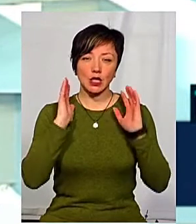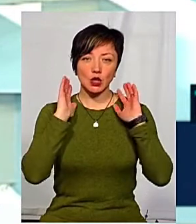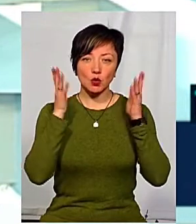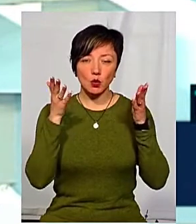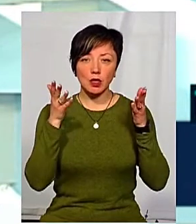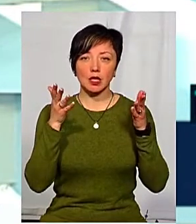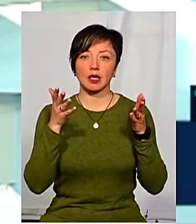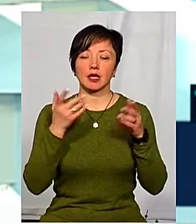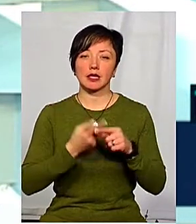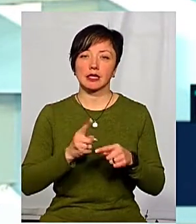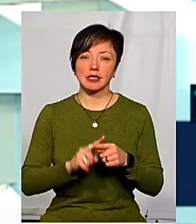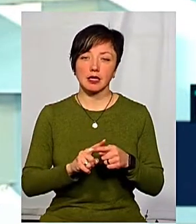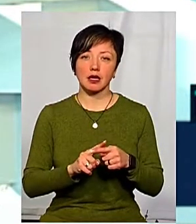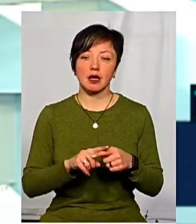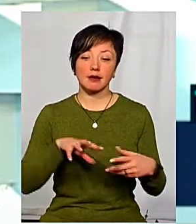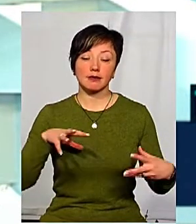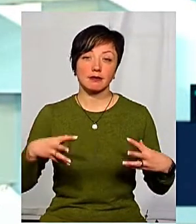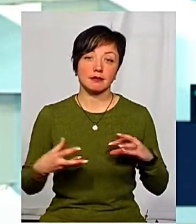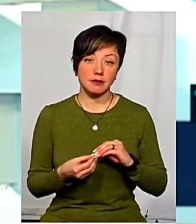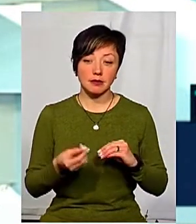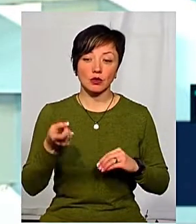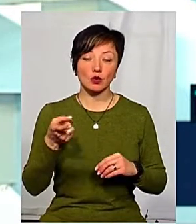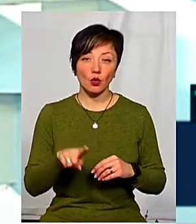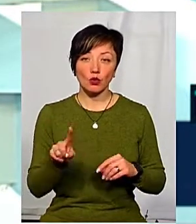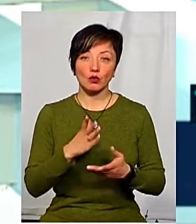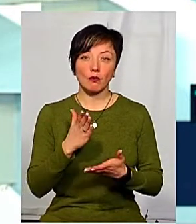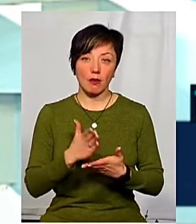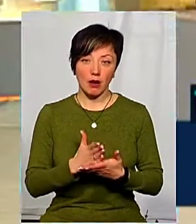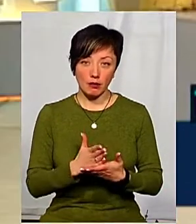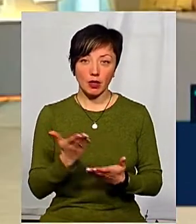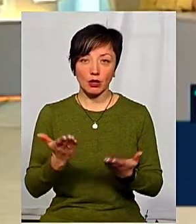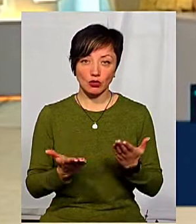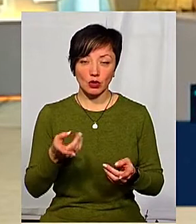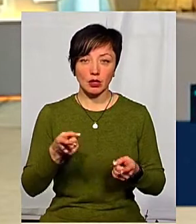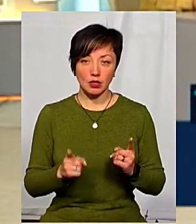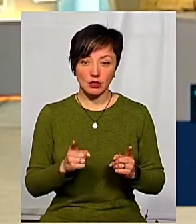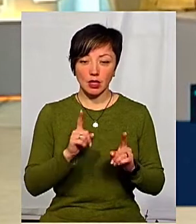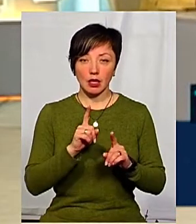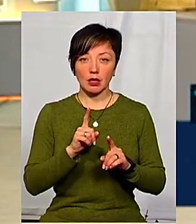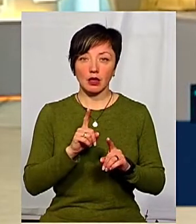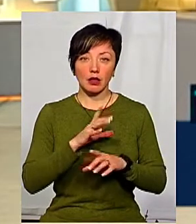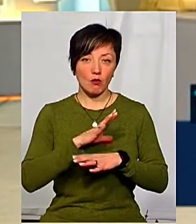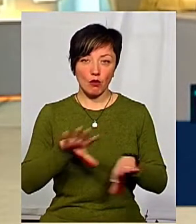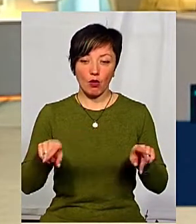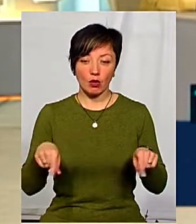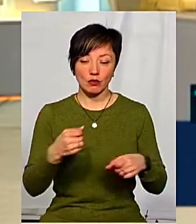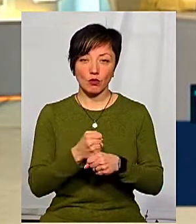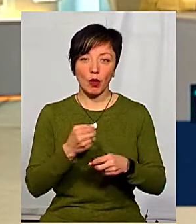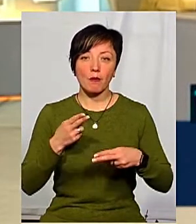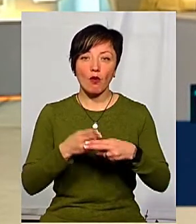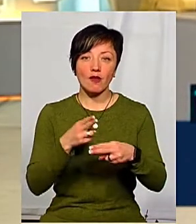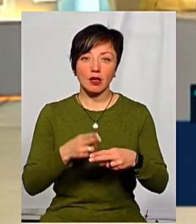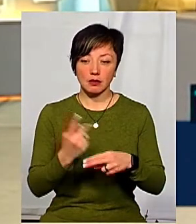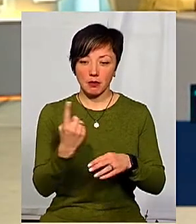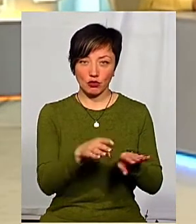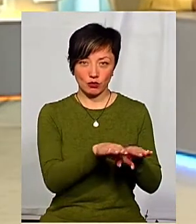інсульти. Тобто це вже результат того, що ми маємо, якщо дійсно не була організована робота,